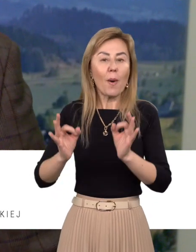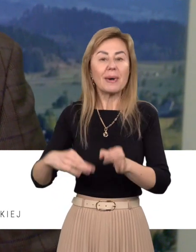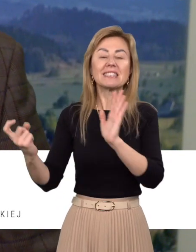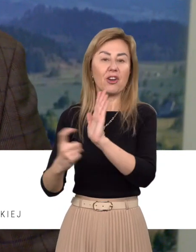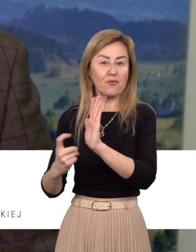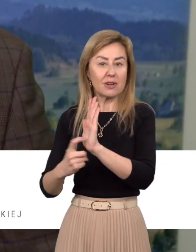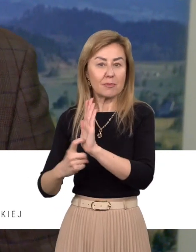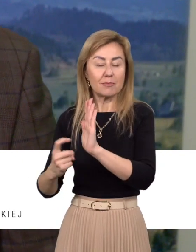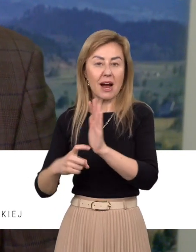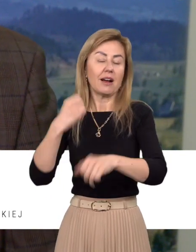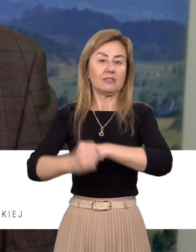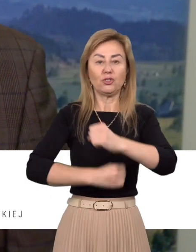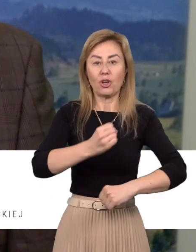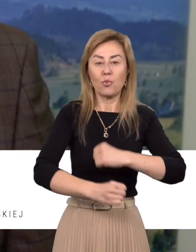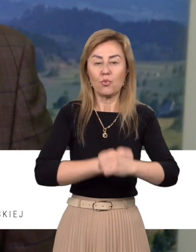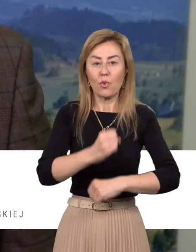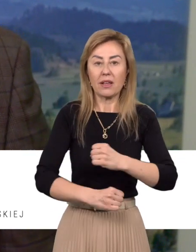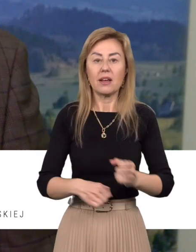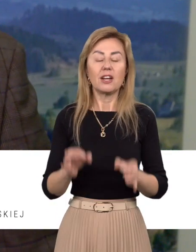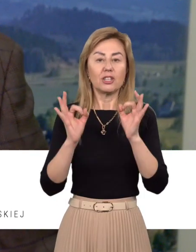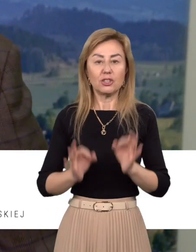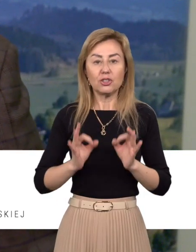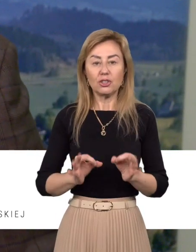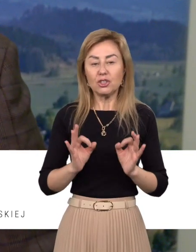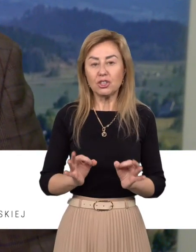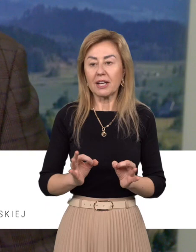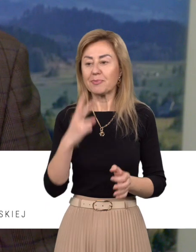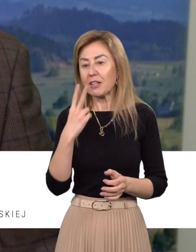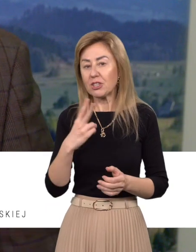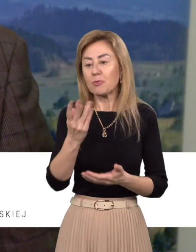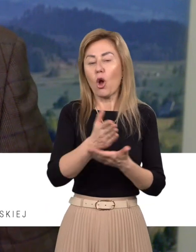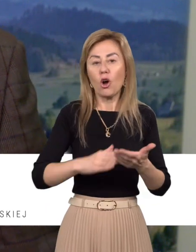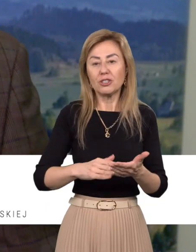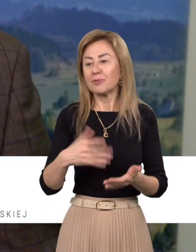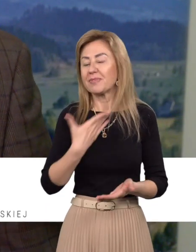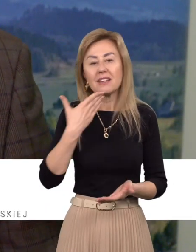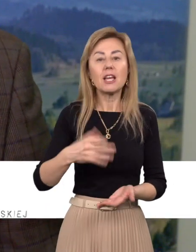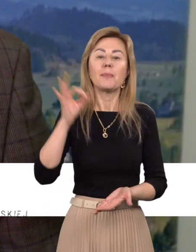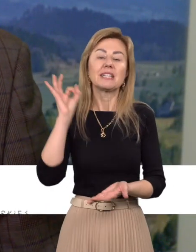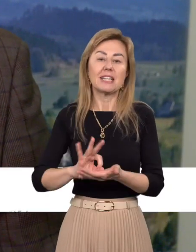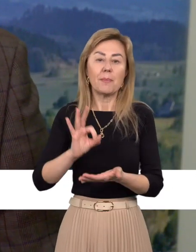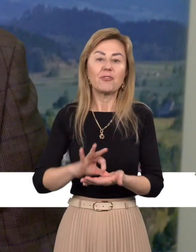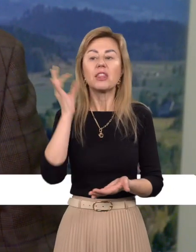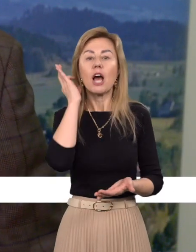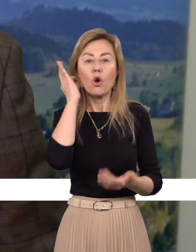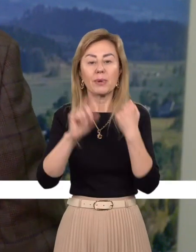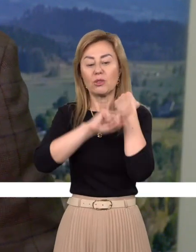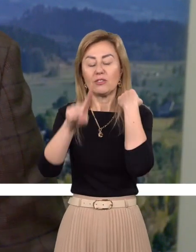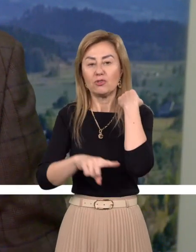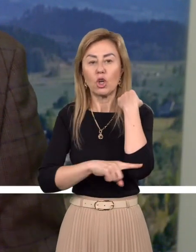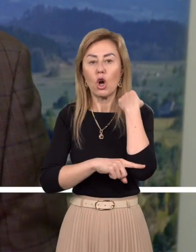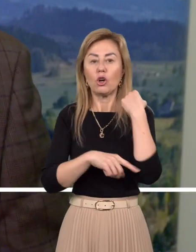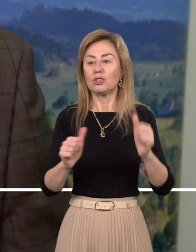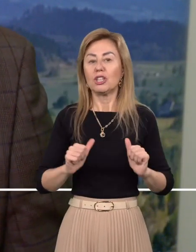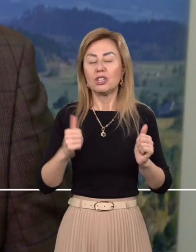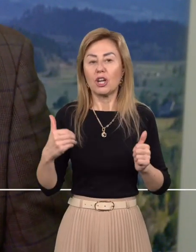i funkcjonalno-użytkowe. W dzisiejszym stanie tenże oddział nie zapewnia wszystkich tychże standardów, nie